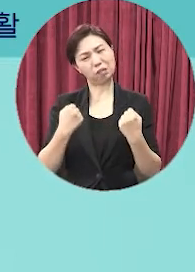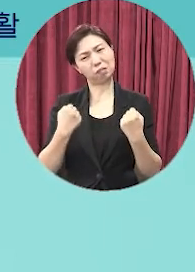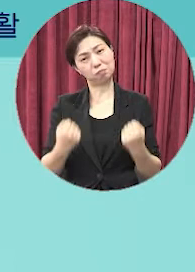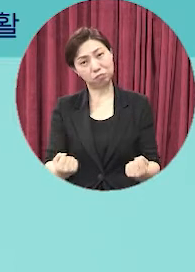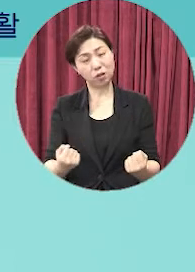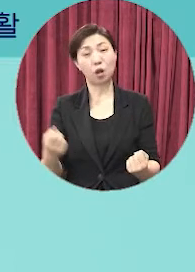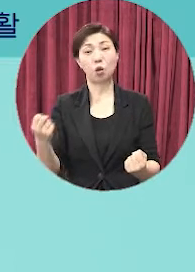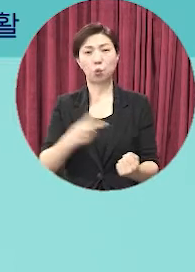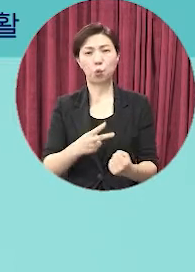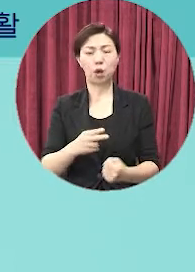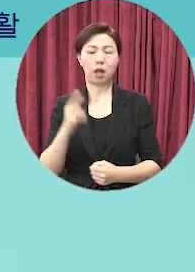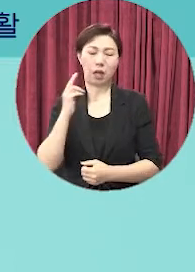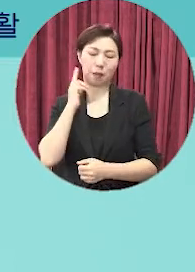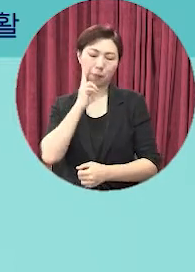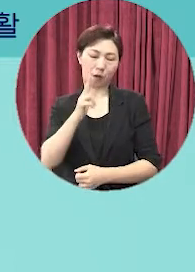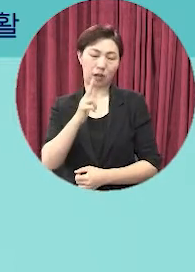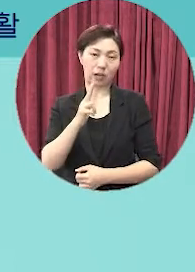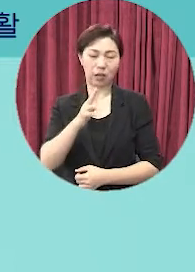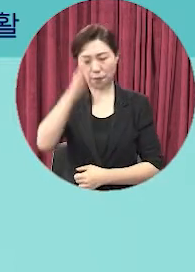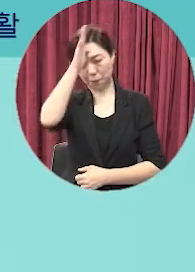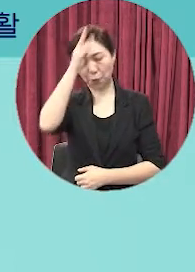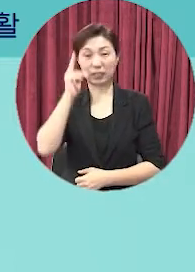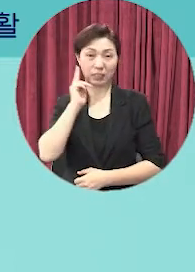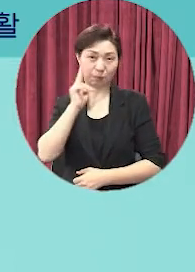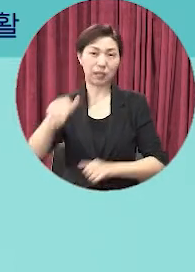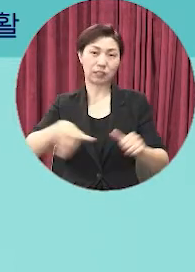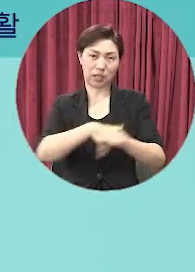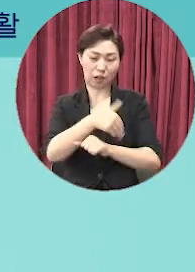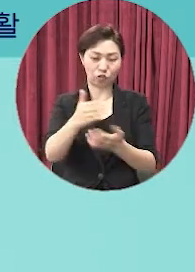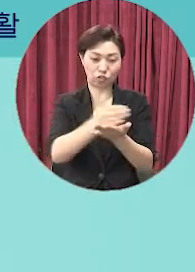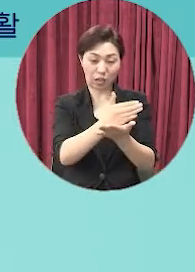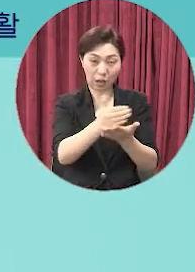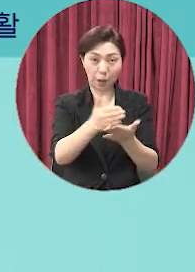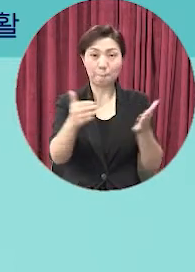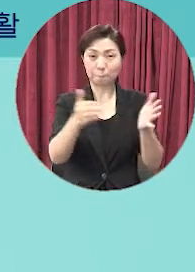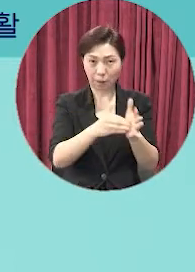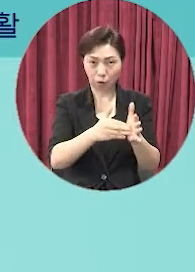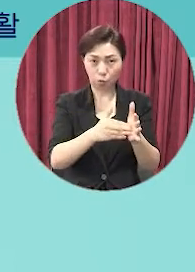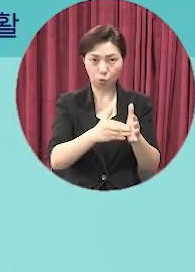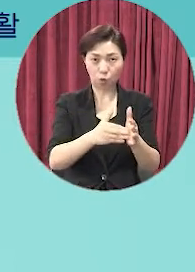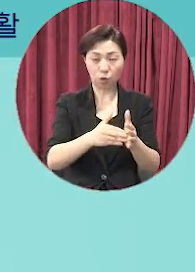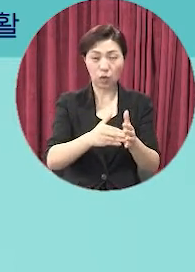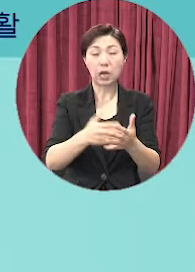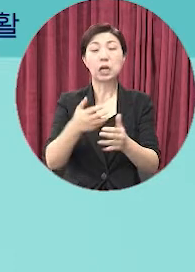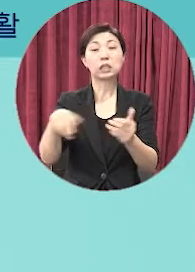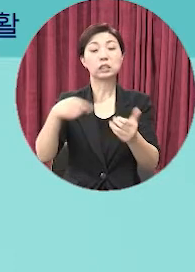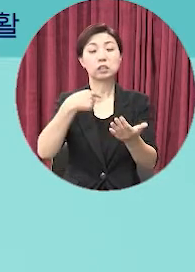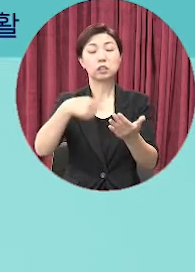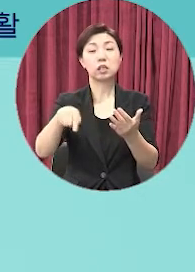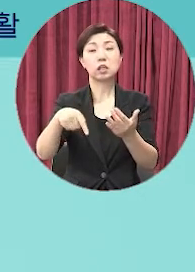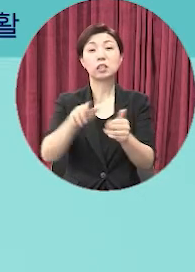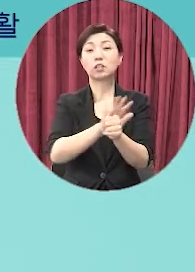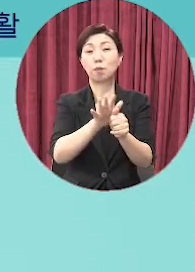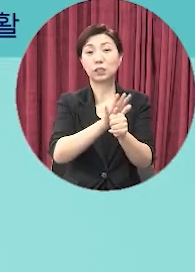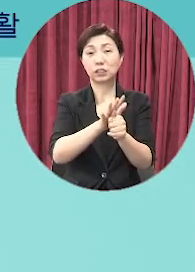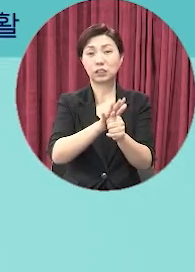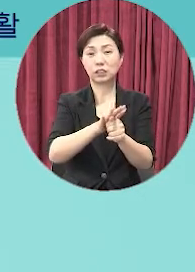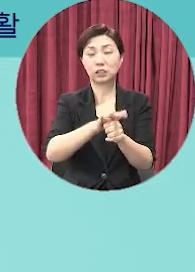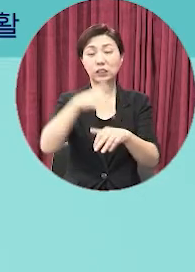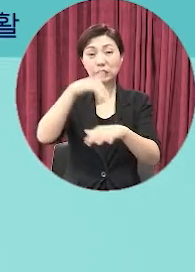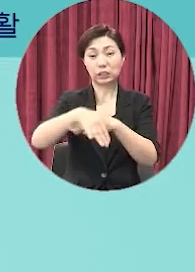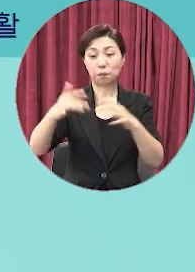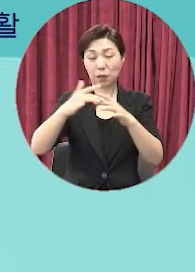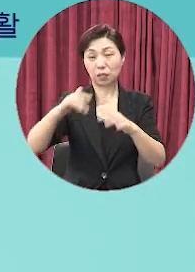나누어 보았고 그 각각의 내용들에 대한 자료가 어떤 형태인지 영상인지 어떤 문서 자료인지 이런 것들을 조사를 했습니다.